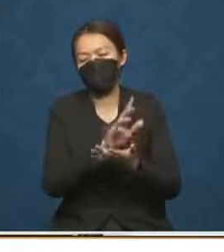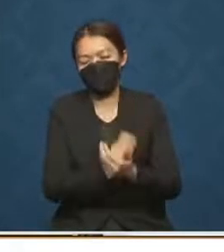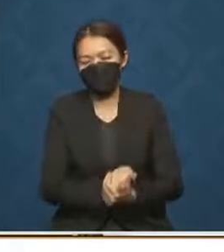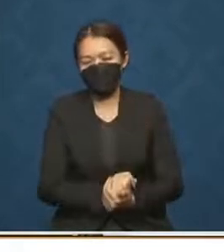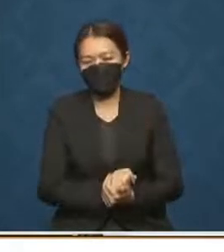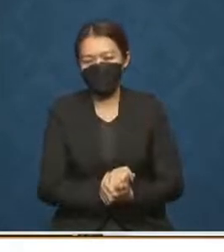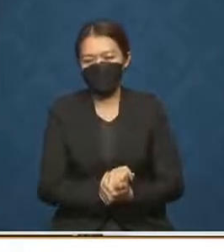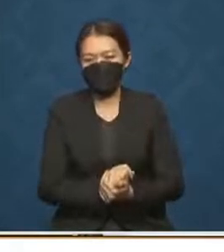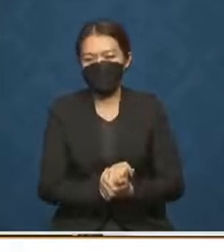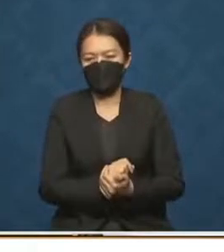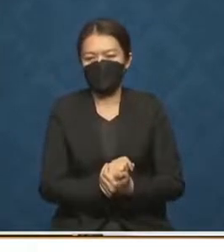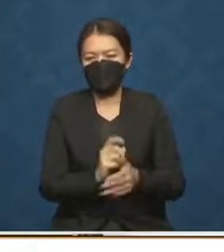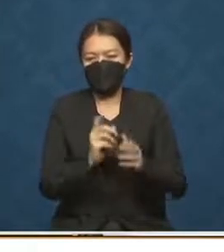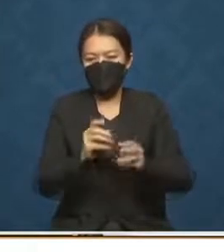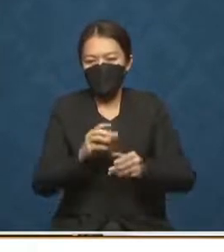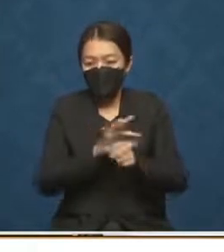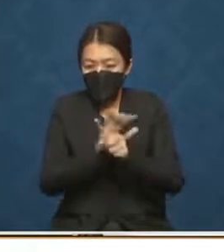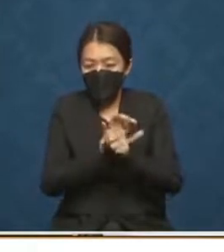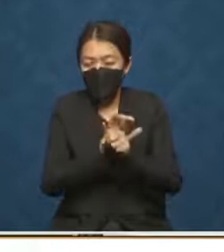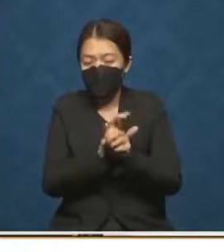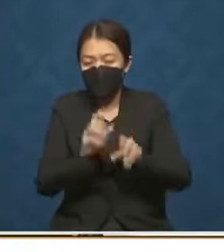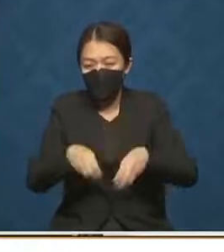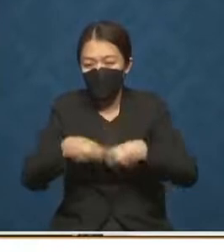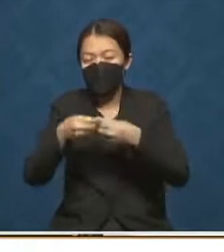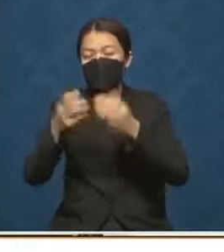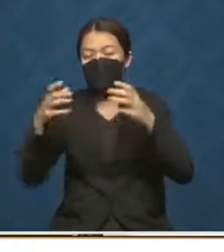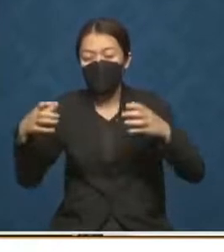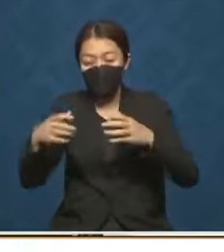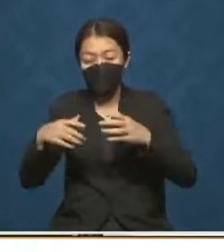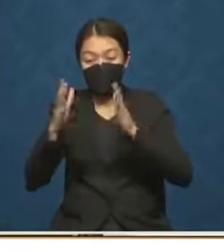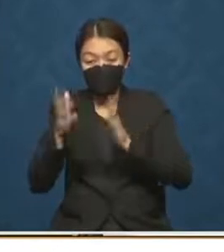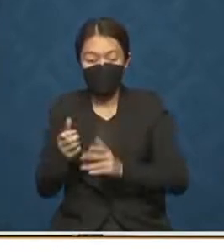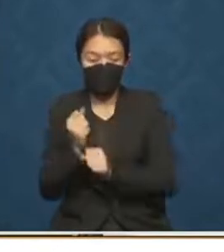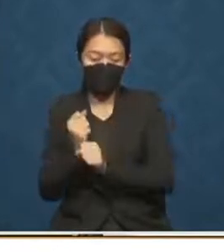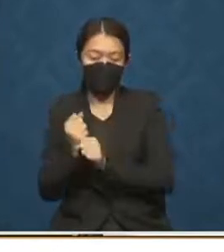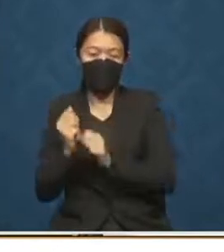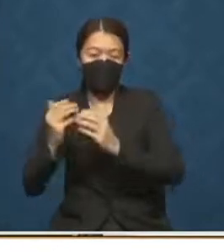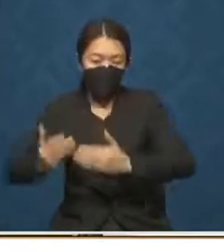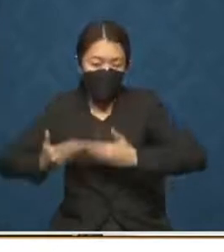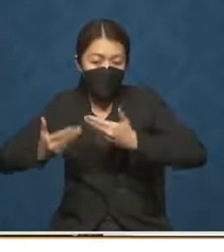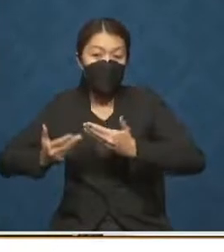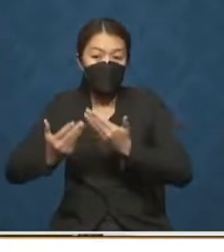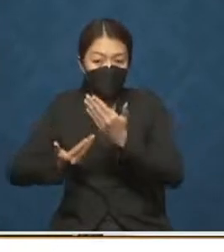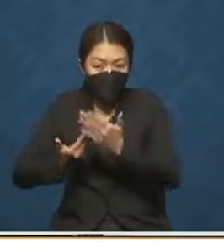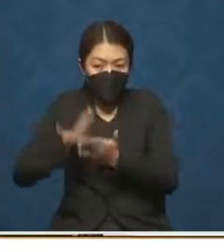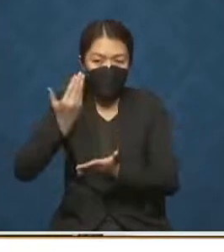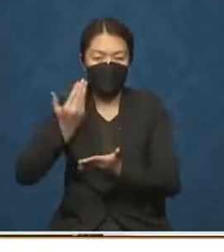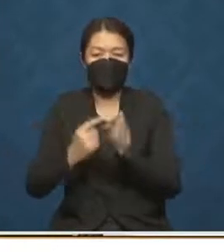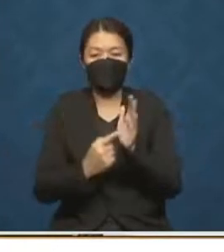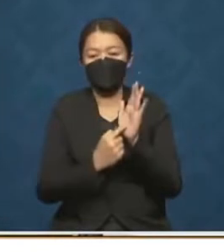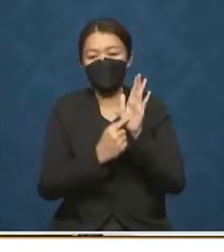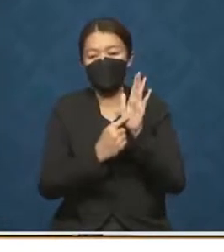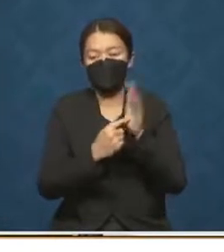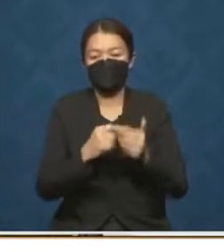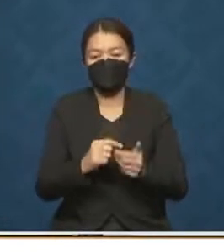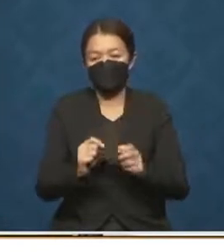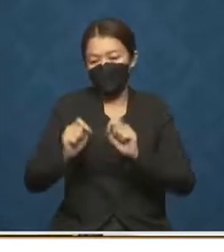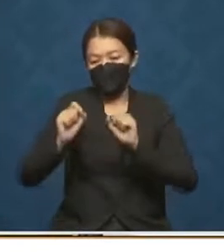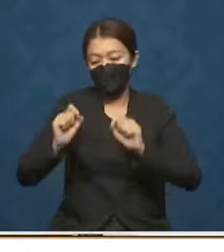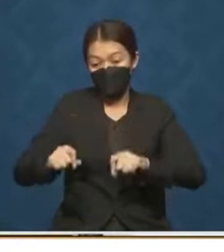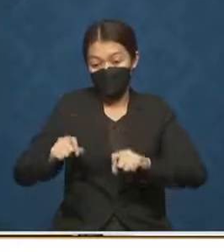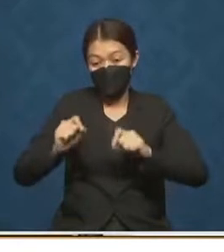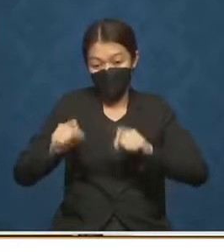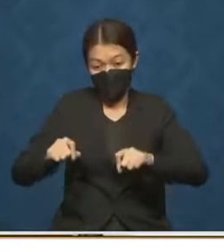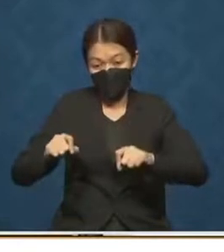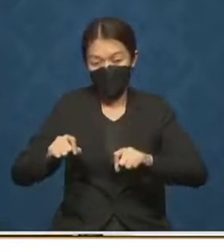วยอย่างมหาสาหือ 15 กองกลมpowลุ่มขู่เช่นเรื่องอะไรท่ประทาน เรื่องการต่อสัญญาสัประทาน